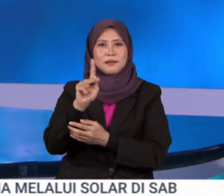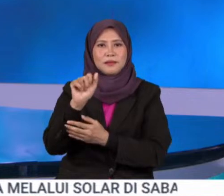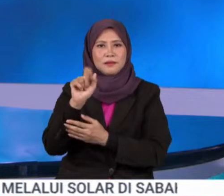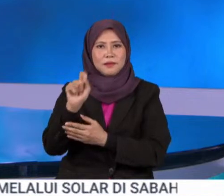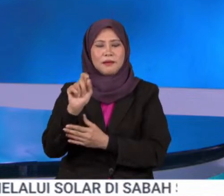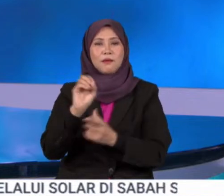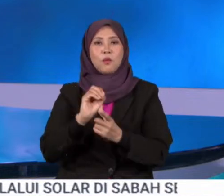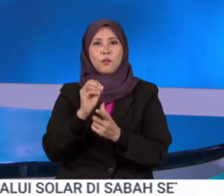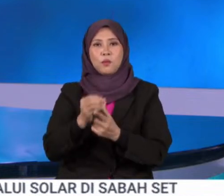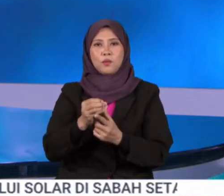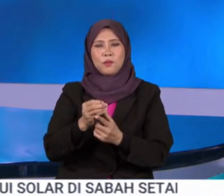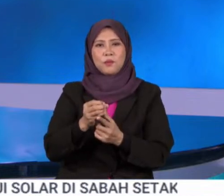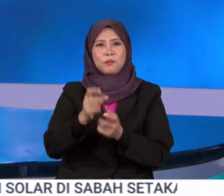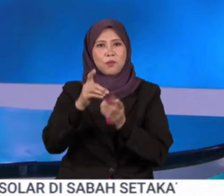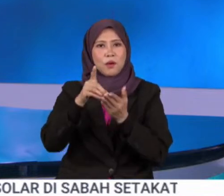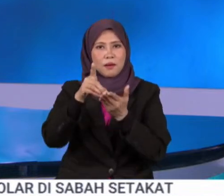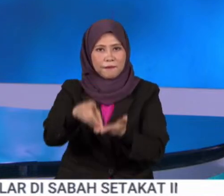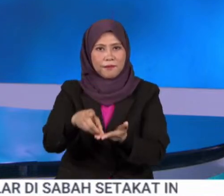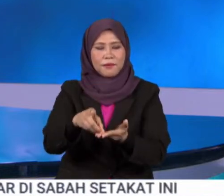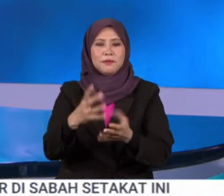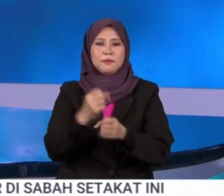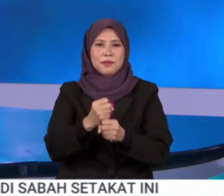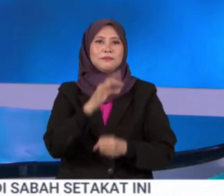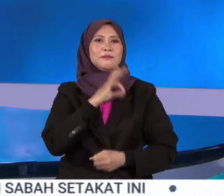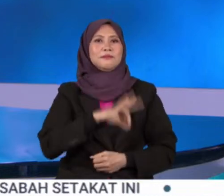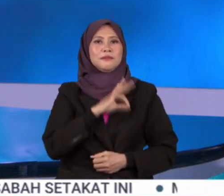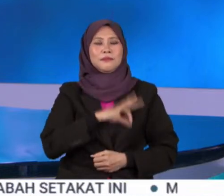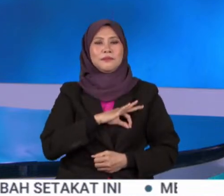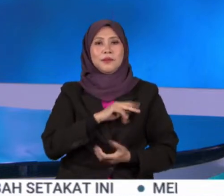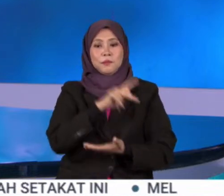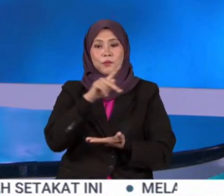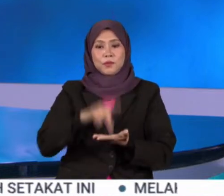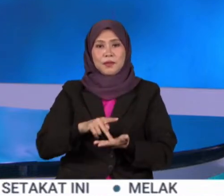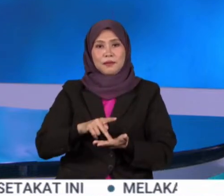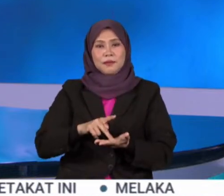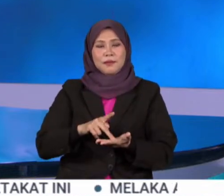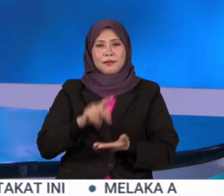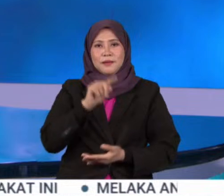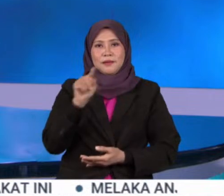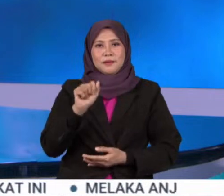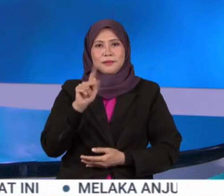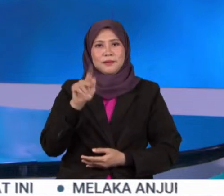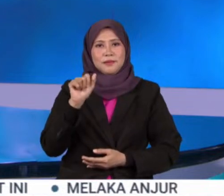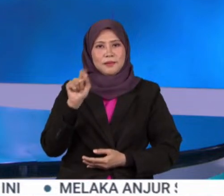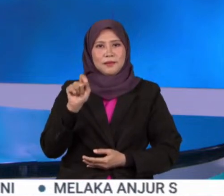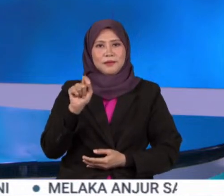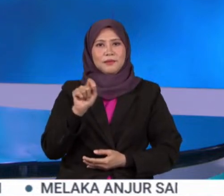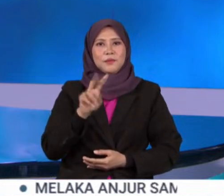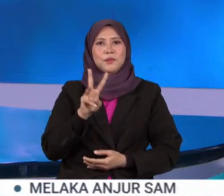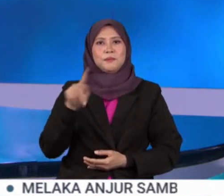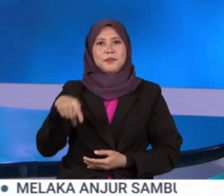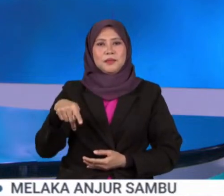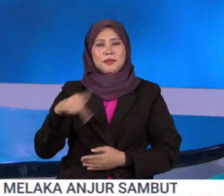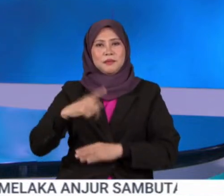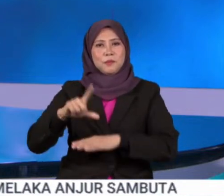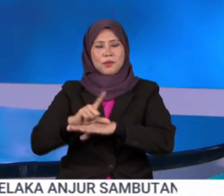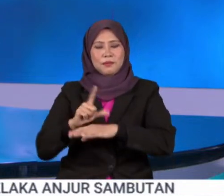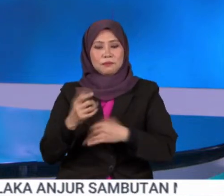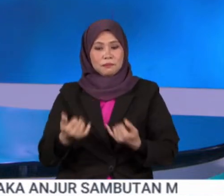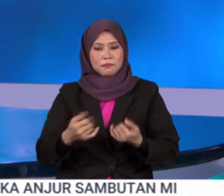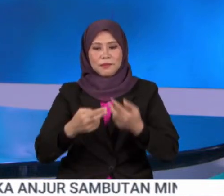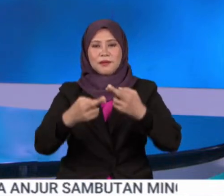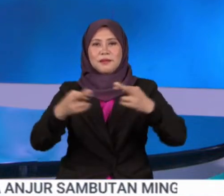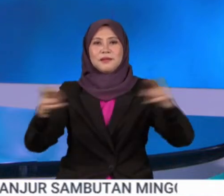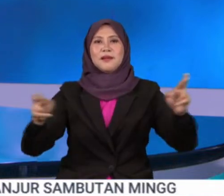lebih banyak manfaat diperoleh untuk itu pusat pemutaran zakat majelis agama mengambil pendekatan